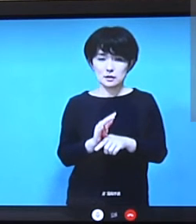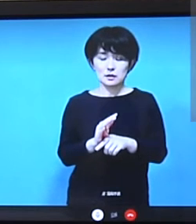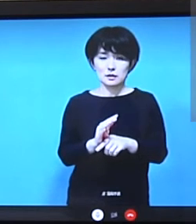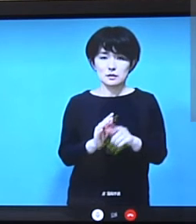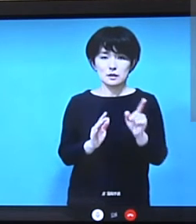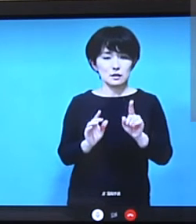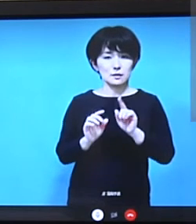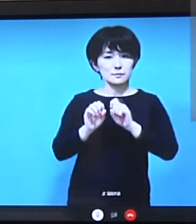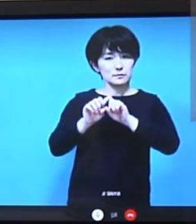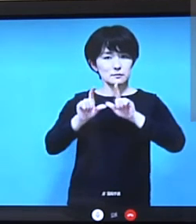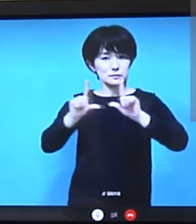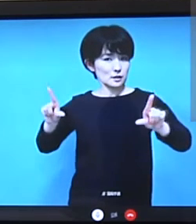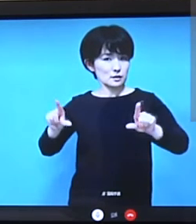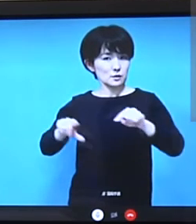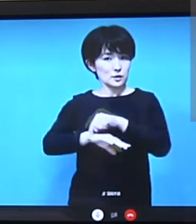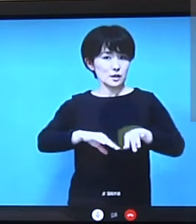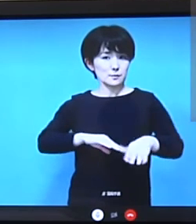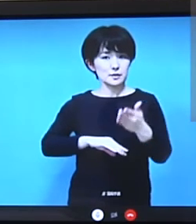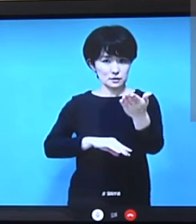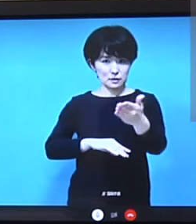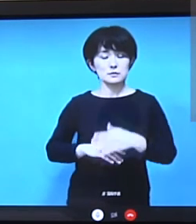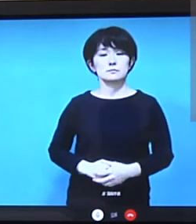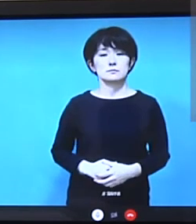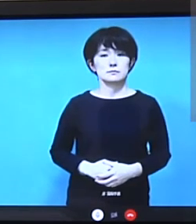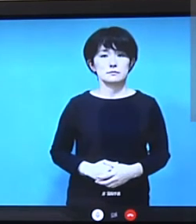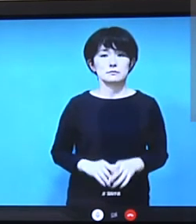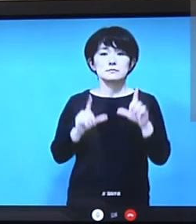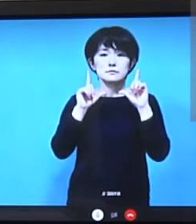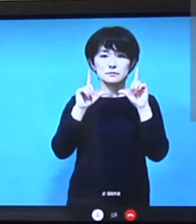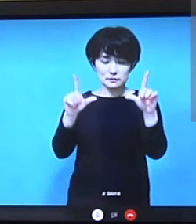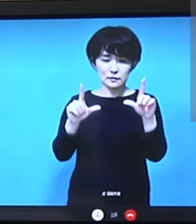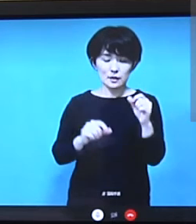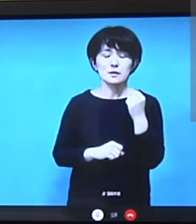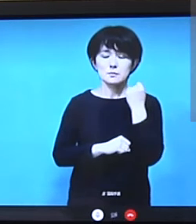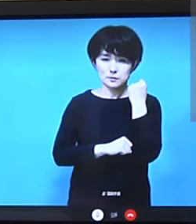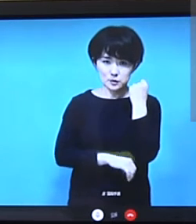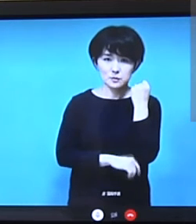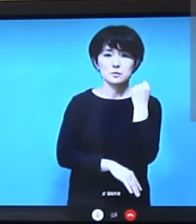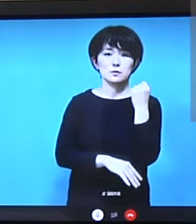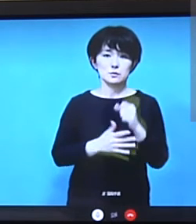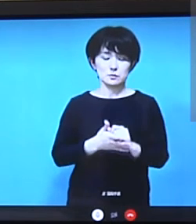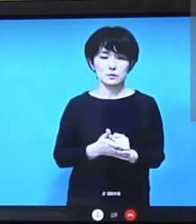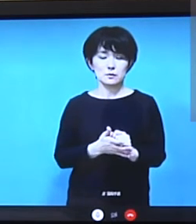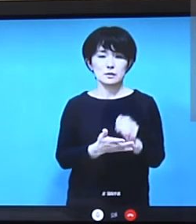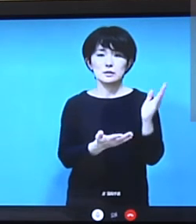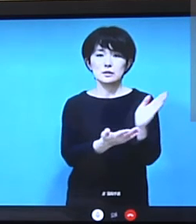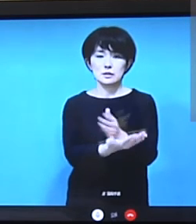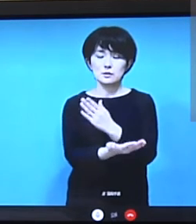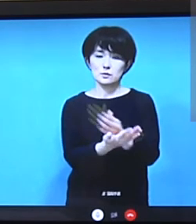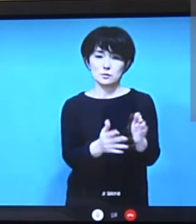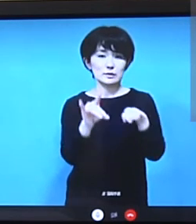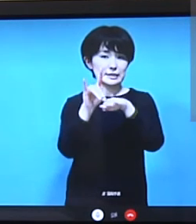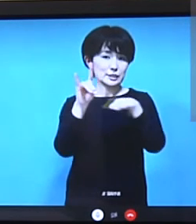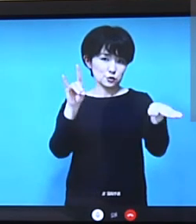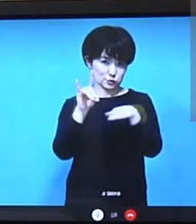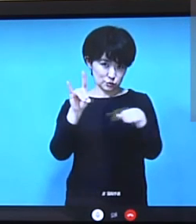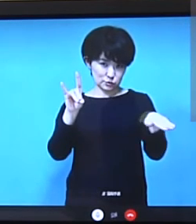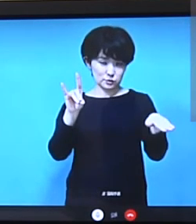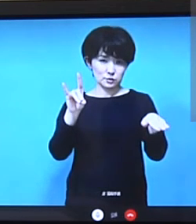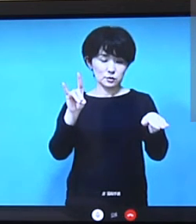もともと診断基準は、先ほど申し上げたように検査結果であるとかですね、臨床の状況を踏まえて、